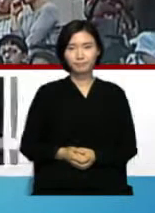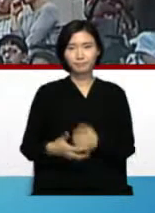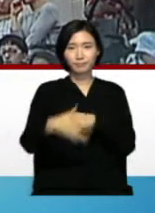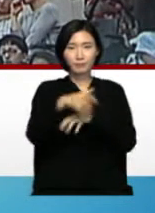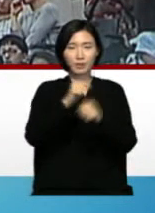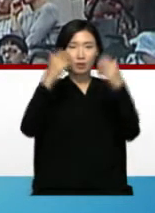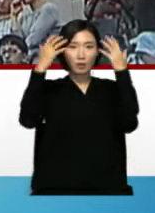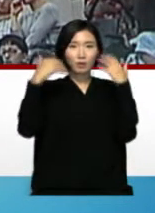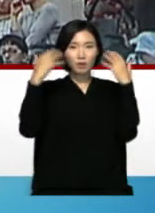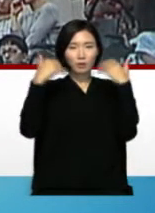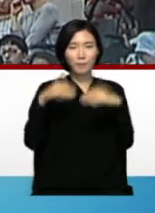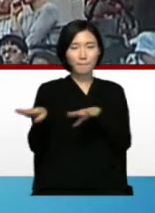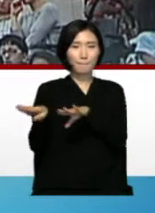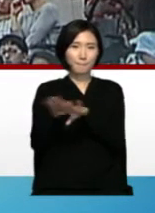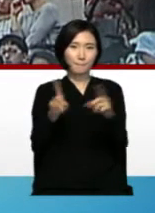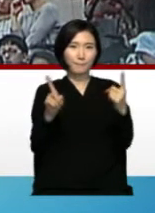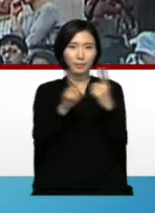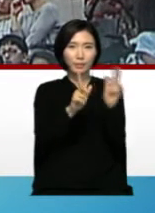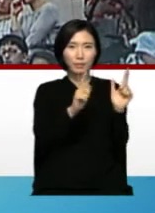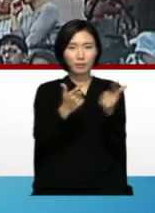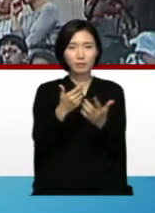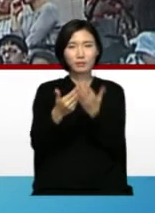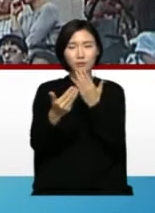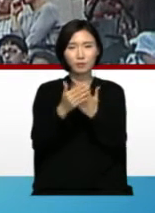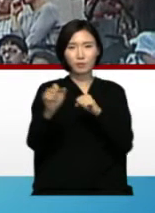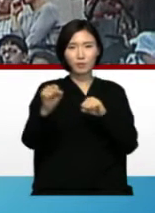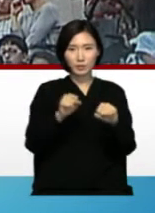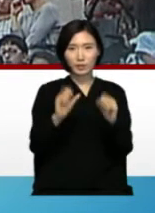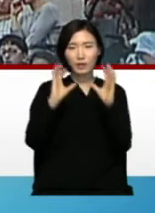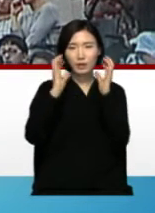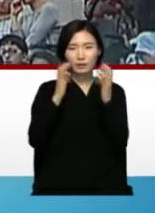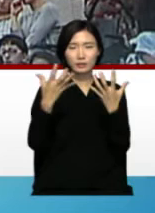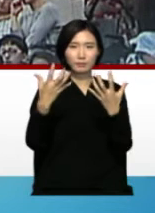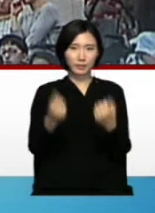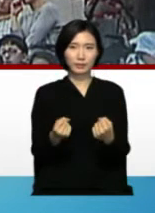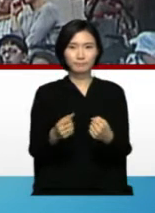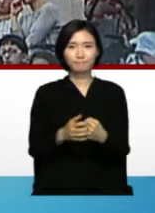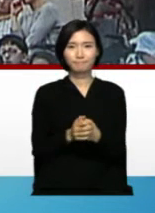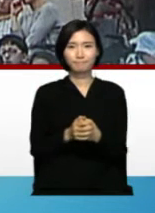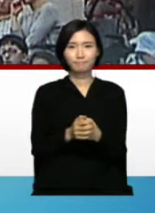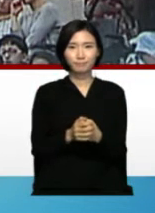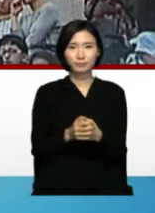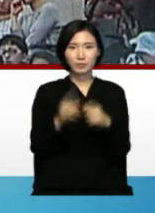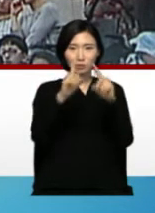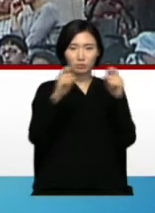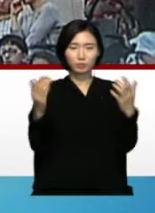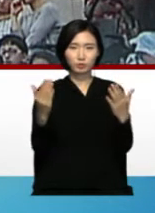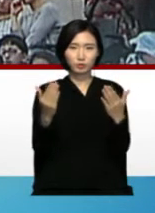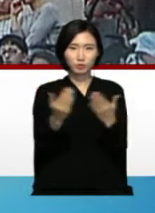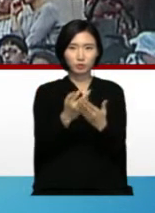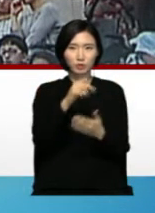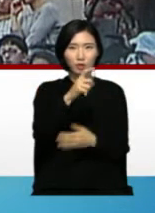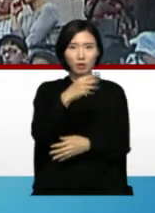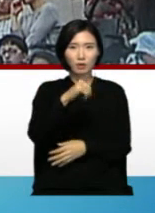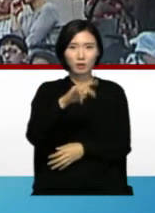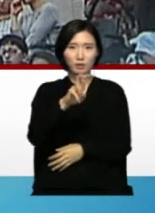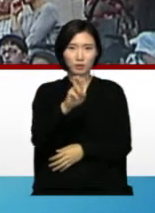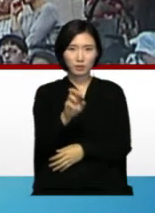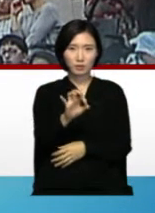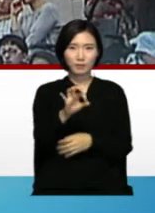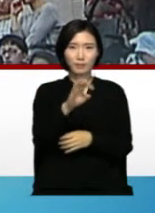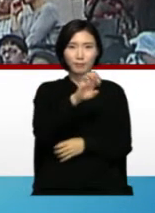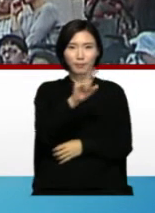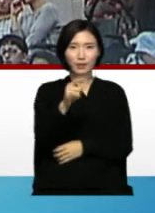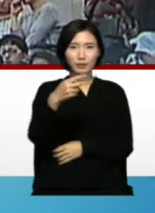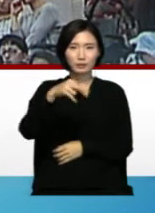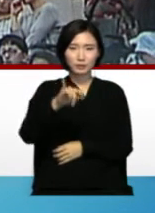본격적인 여름 방학을 맞아 다양한 체험 활동을 하는 어린이들이 많을 텐데요 성북구에 컬링과 팬싱 등 평소